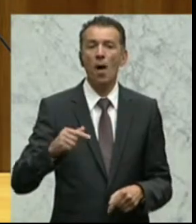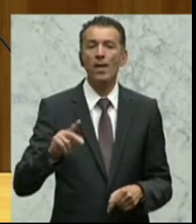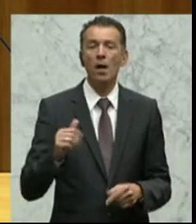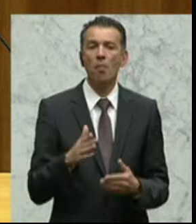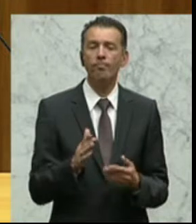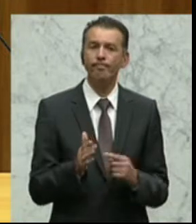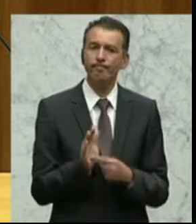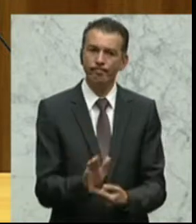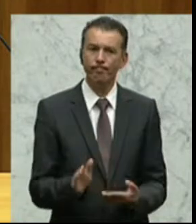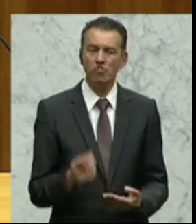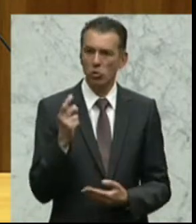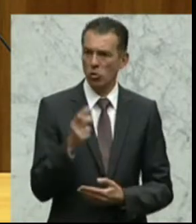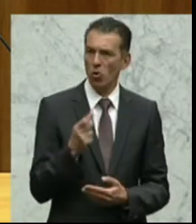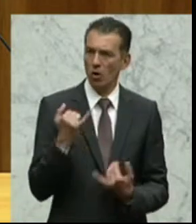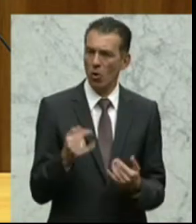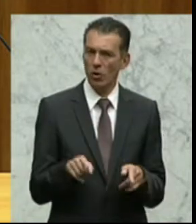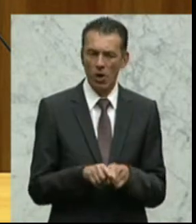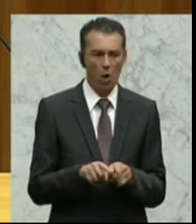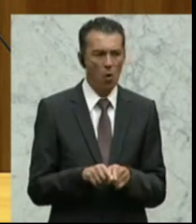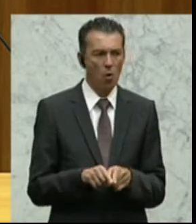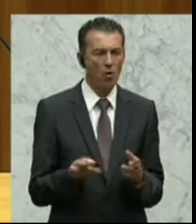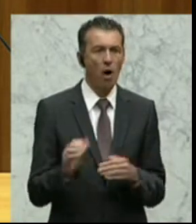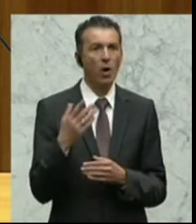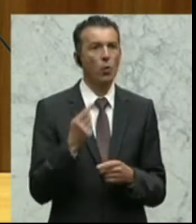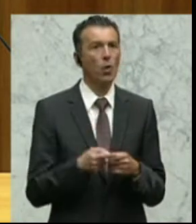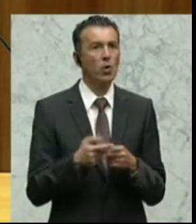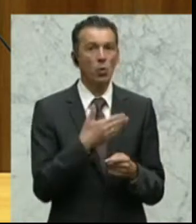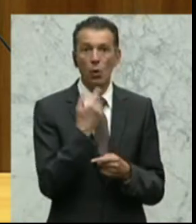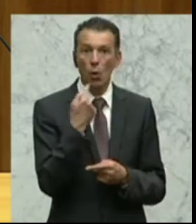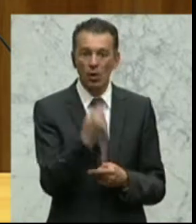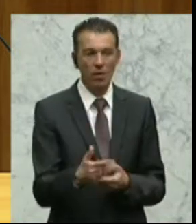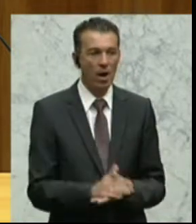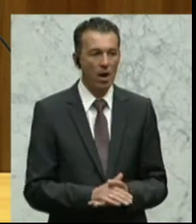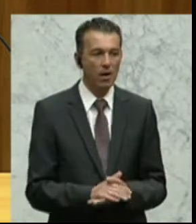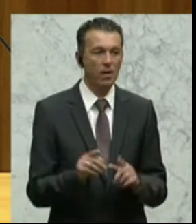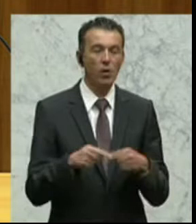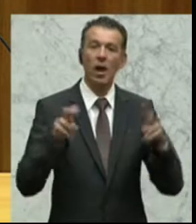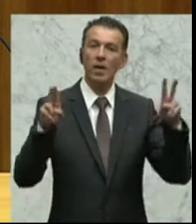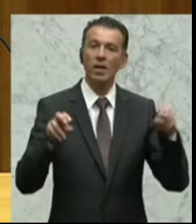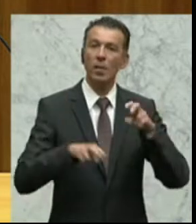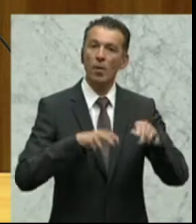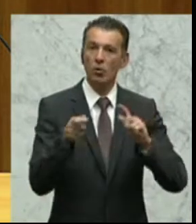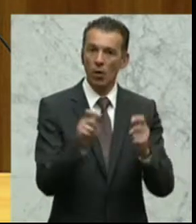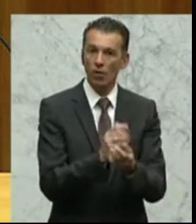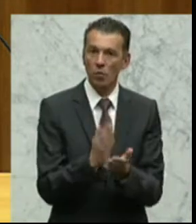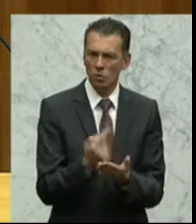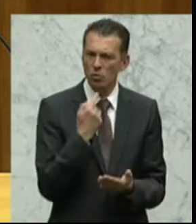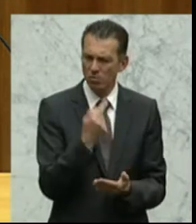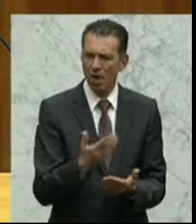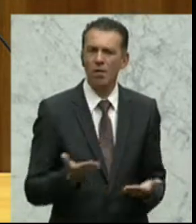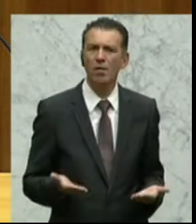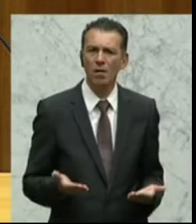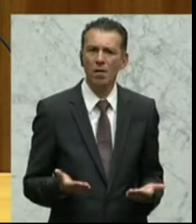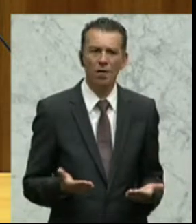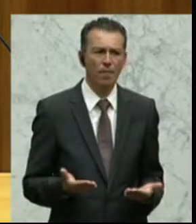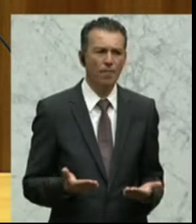Erstaunlicherweise hat er das heute im Rahmen unserer Aktuellen Stunde nicht gemacht. Aber dann zum Thema Steuerreform hat er sehr wohl darauf hingewiesen, dass wir doch da einen sehr wahren